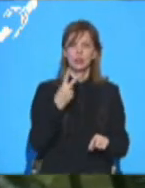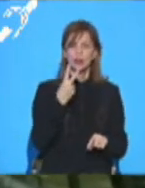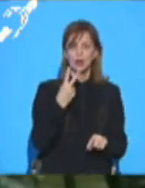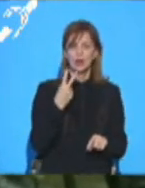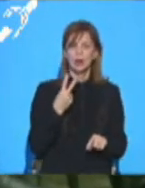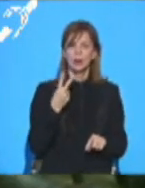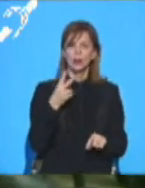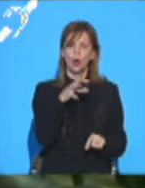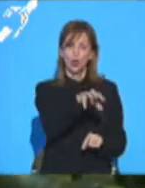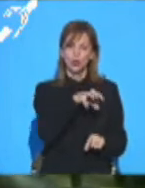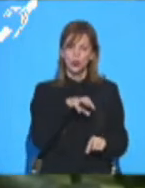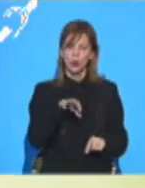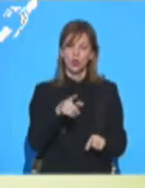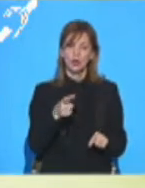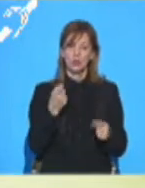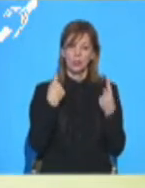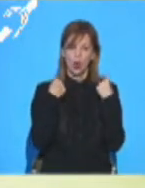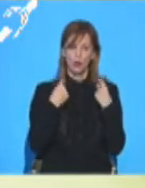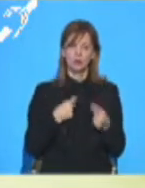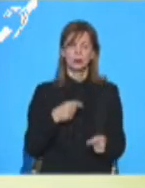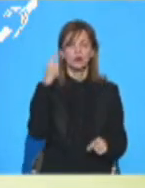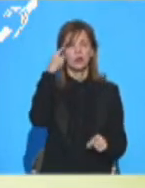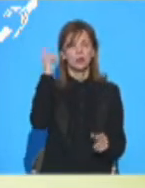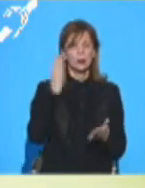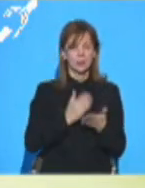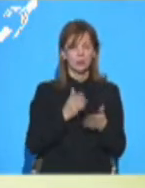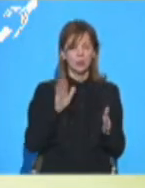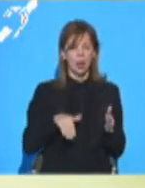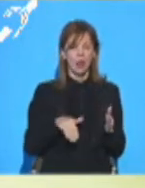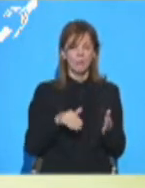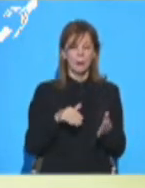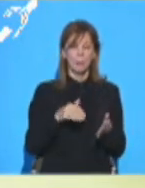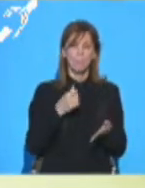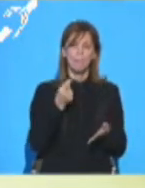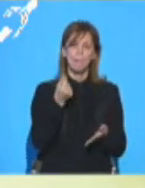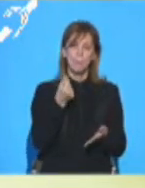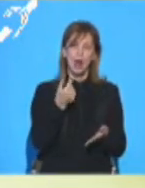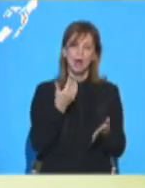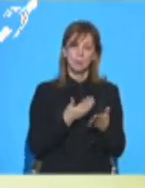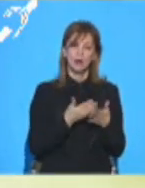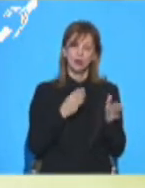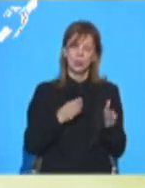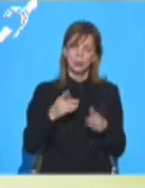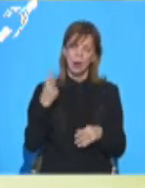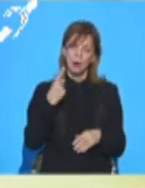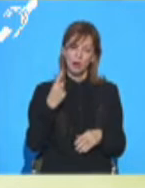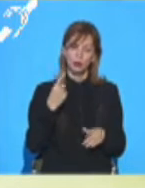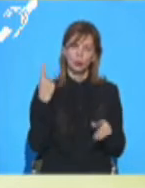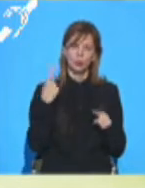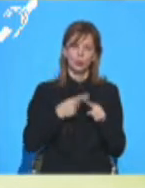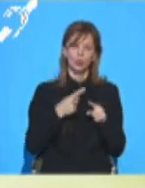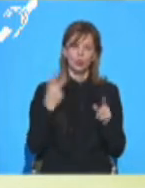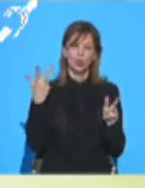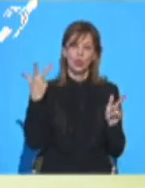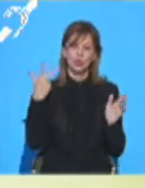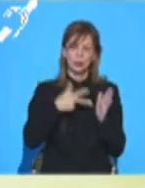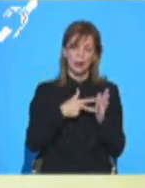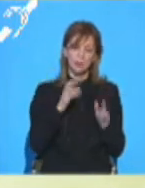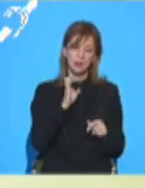bazine legumicole din Olt. Suntem siguri că vom avea și avem bugetat ciclul 1 cu 3.000 de euro, cum